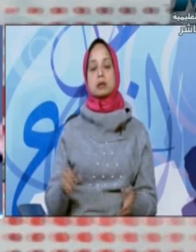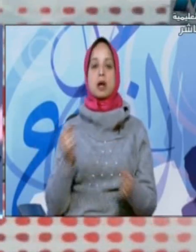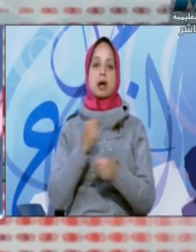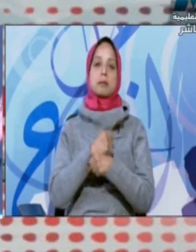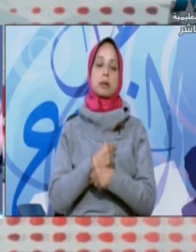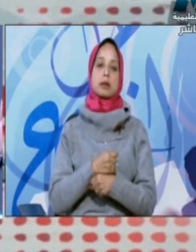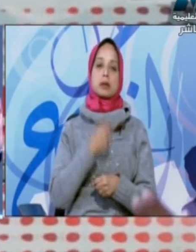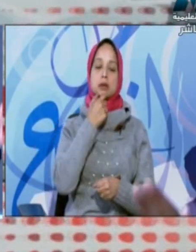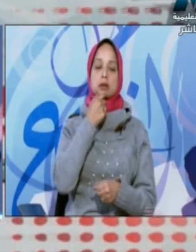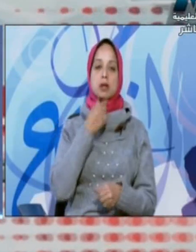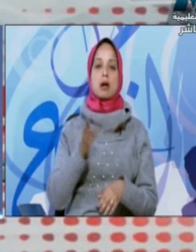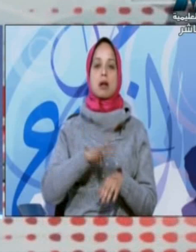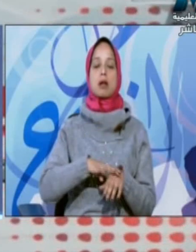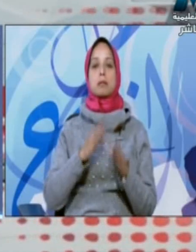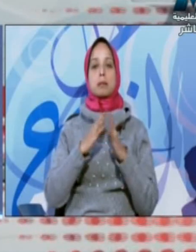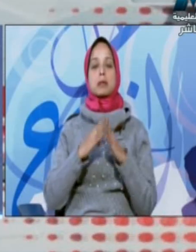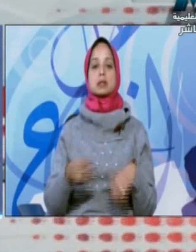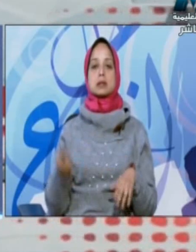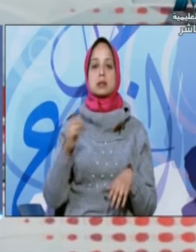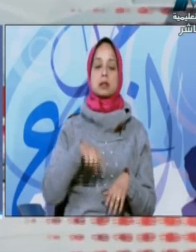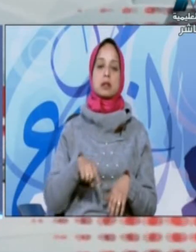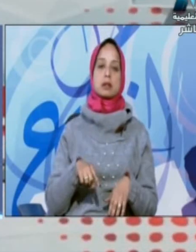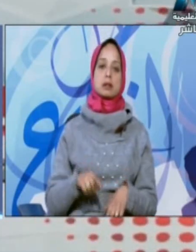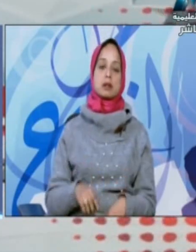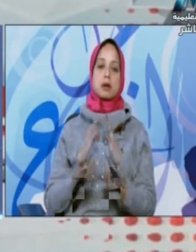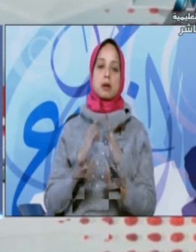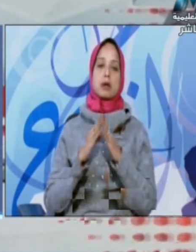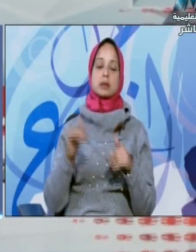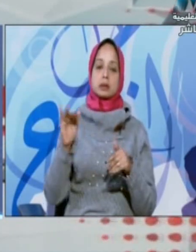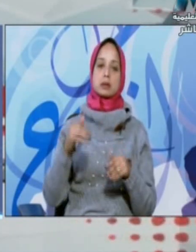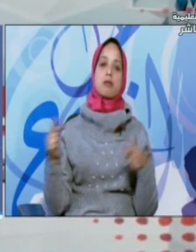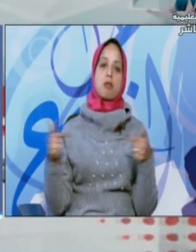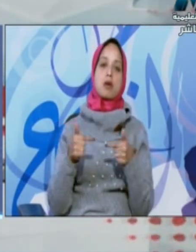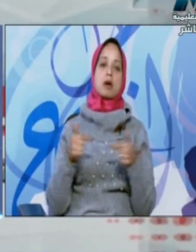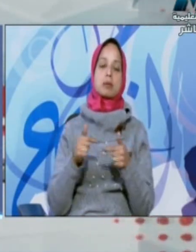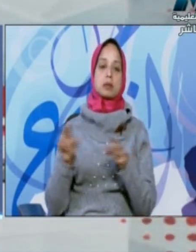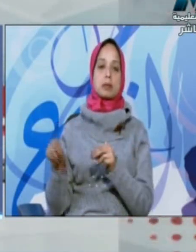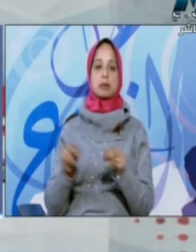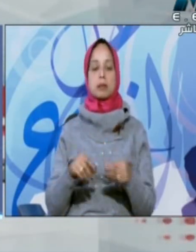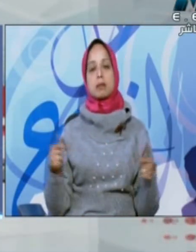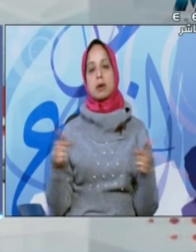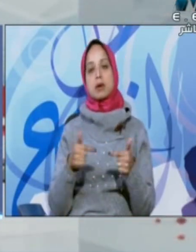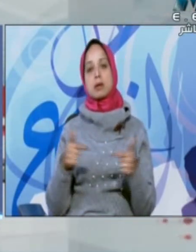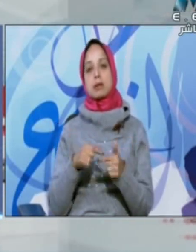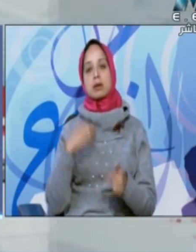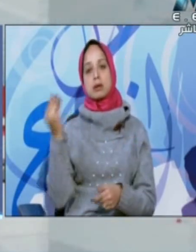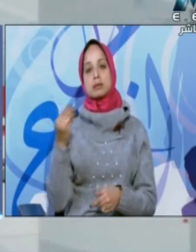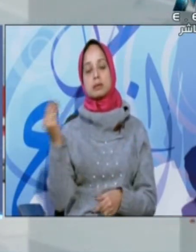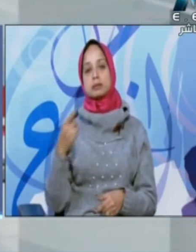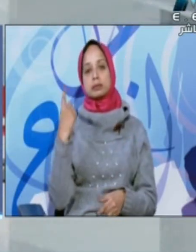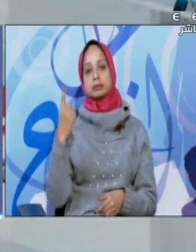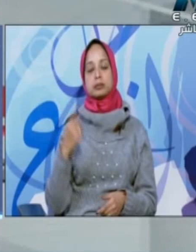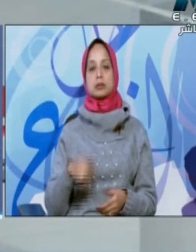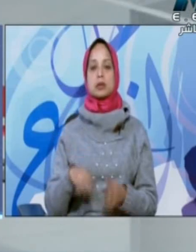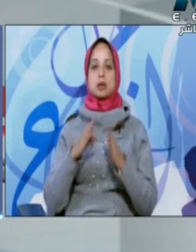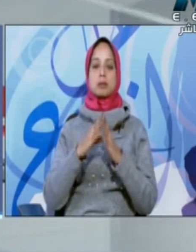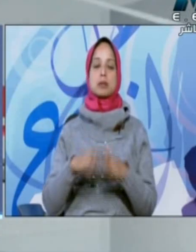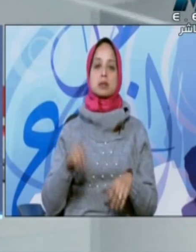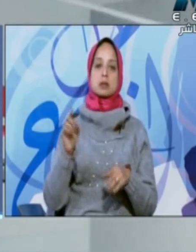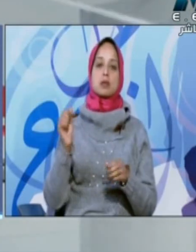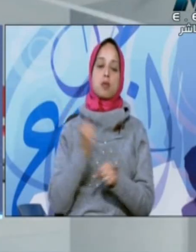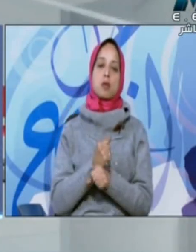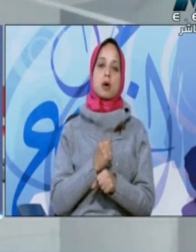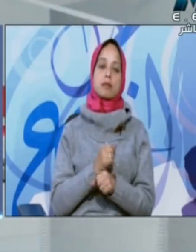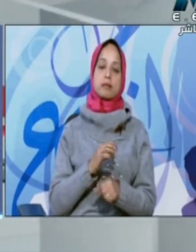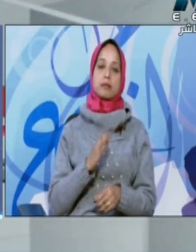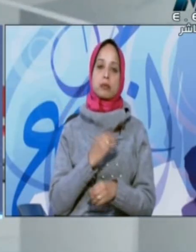انجلترا وادخال مصر الحرب. نفس اللي حصل في الحرب العالميه الاولى. لما قلنا لغت السيادة العثمانية اعلنت الحماية البريطانية استبدت